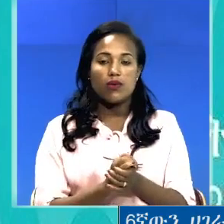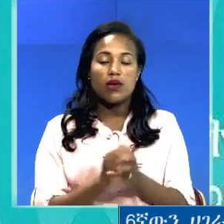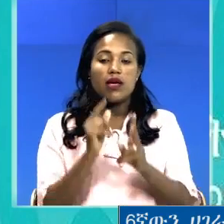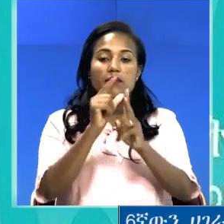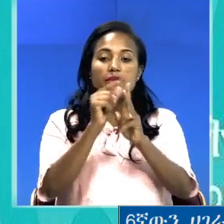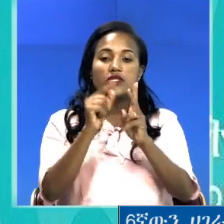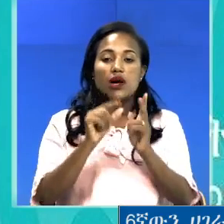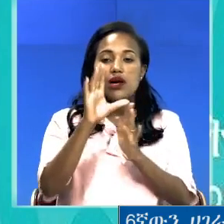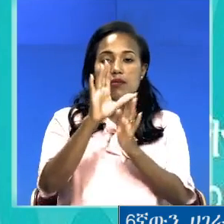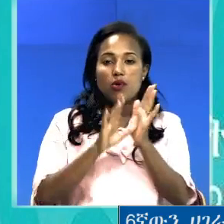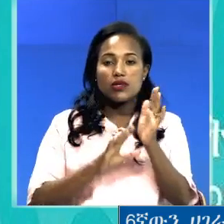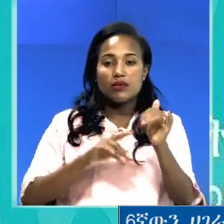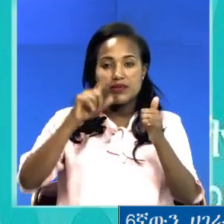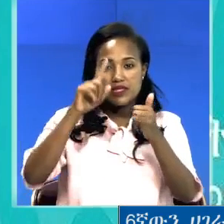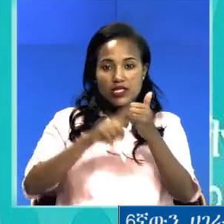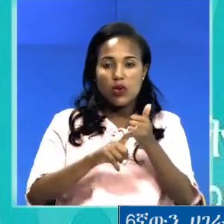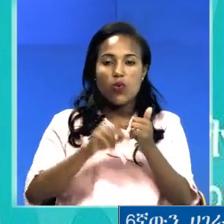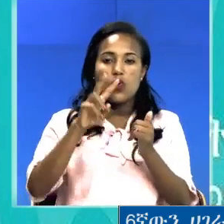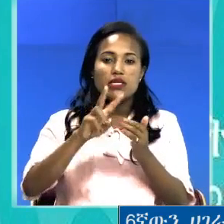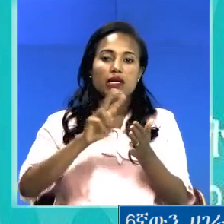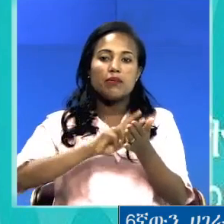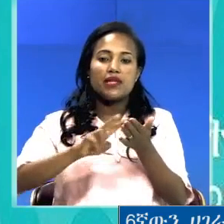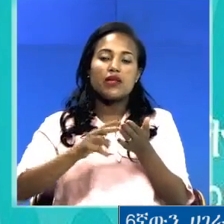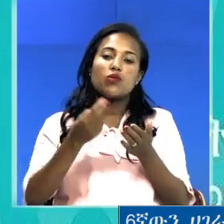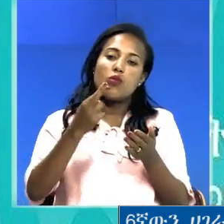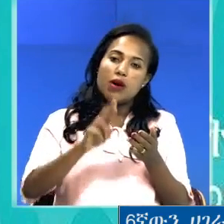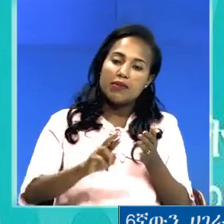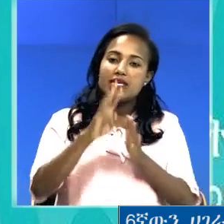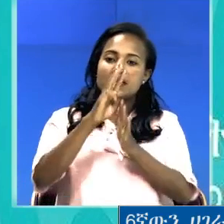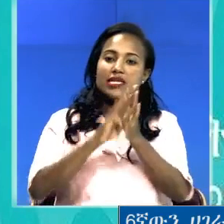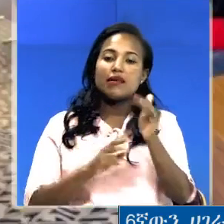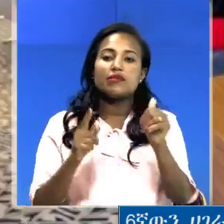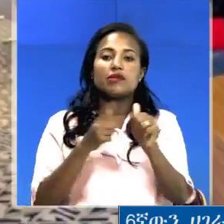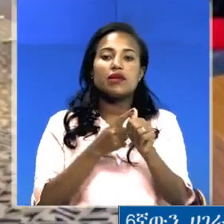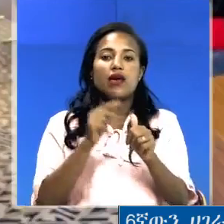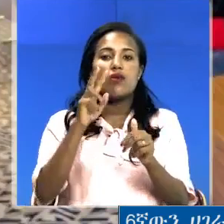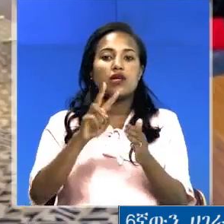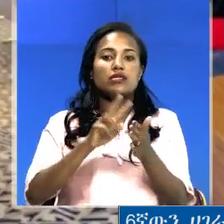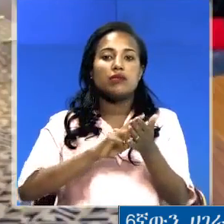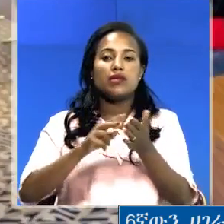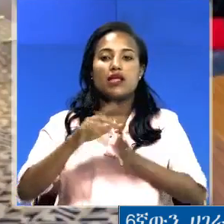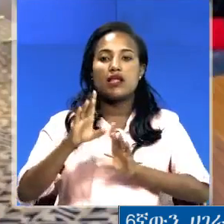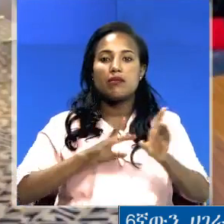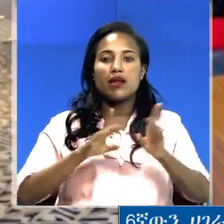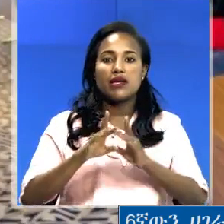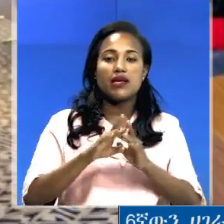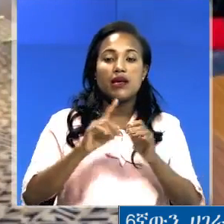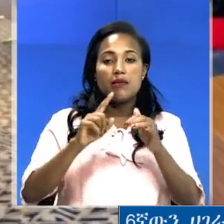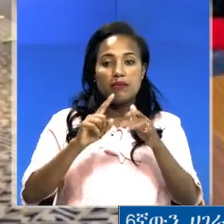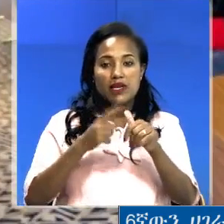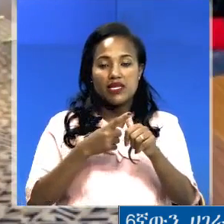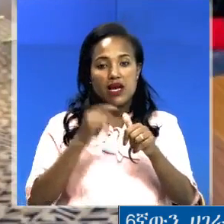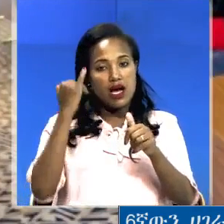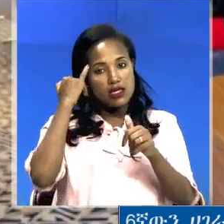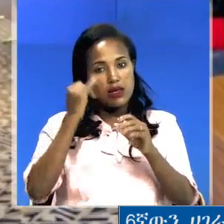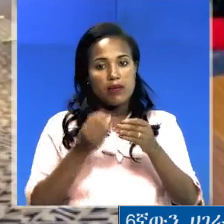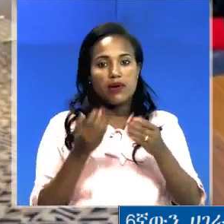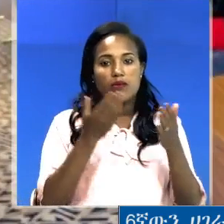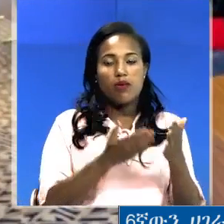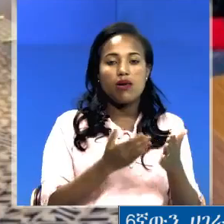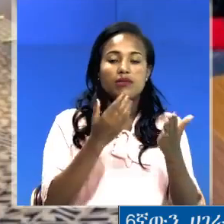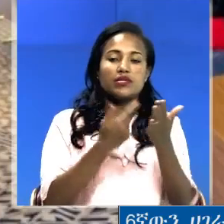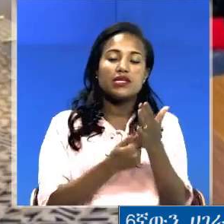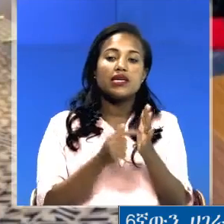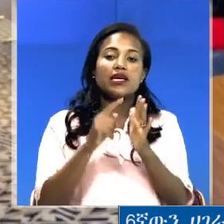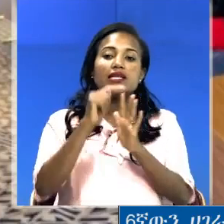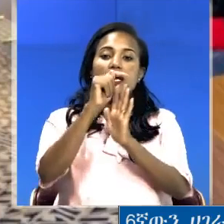በግንቦት የመጨረሻዎቹ 2 ሳምንታት አለያም በሰኔ ወር የመጀመሪያ 2 ሳምንታት ለማካሄድ የመነሻ ሐሳብ ቀርቧል። በዚህም ከታሳስ እስከ